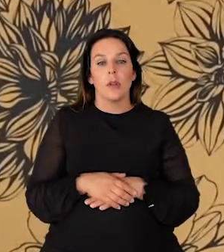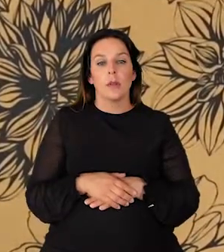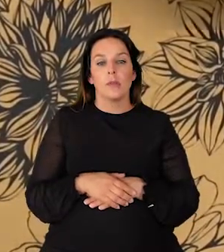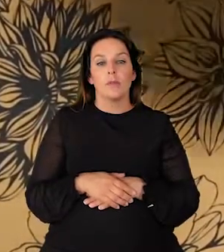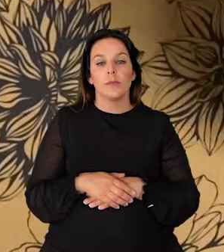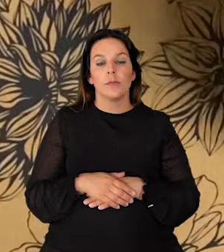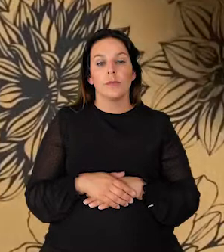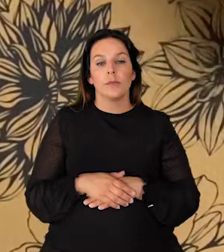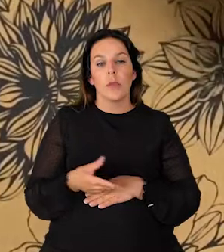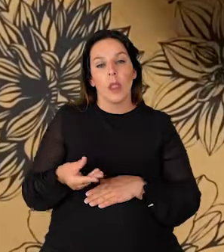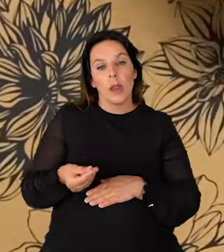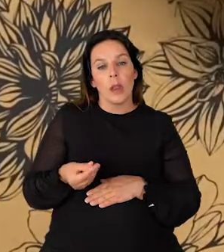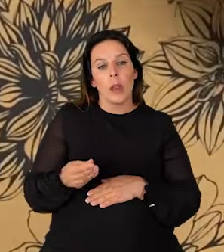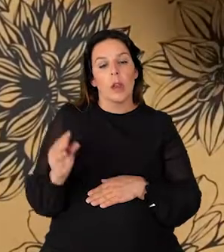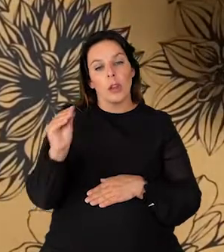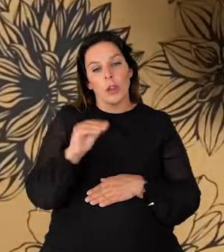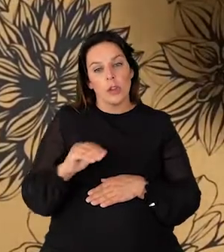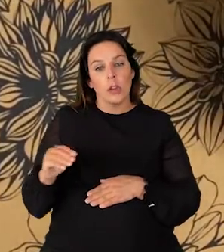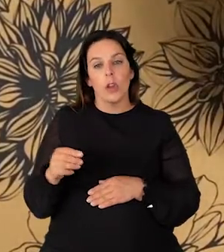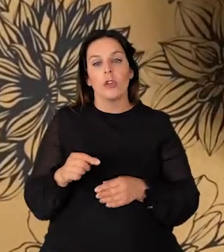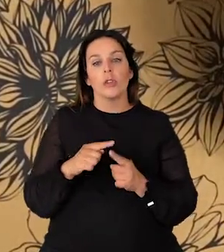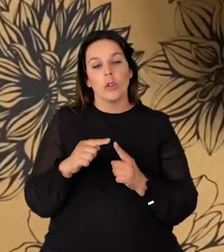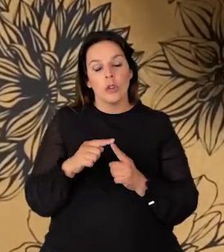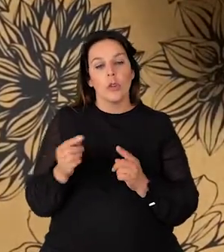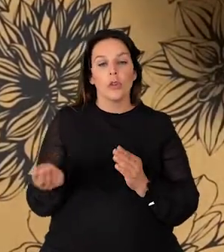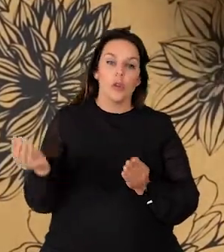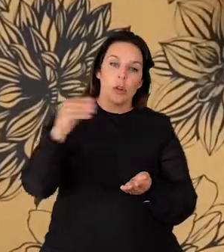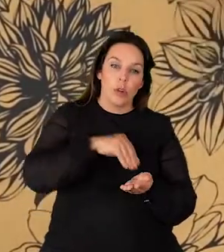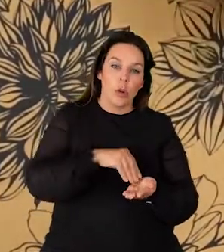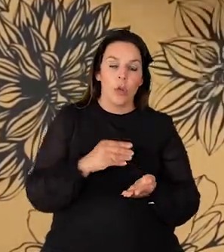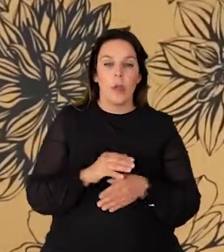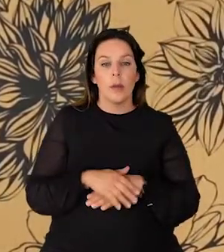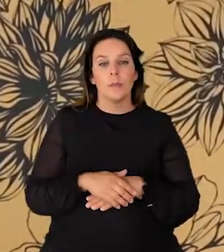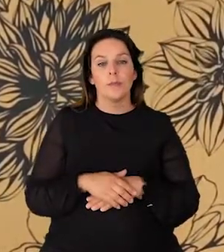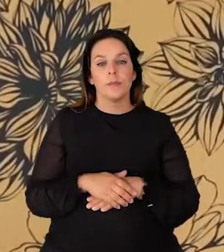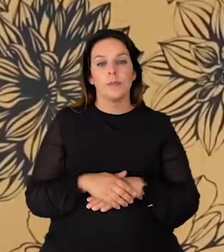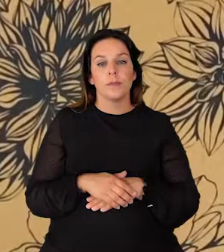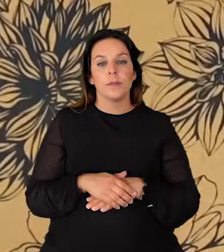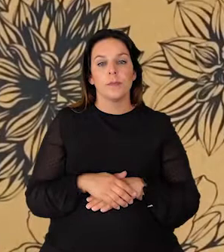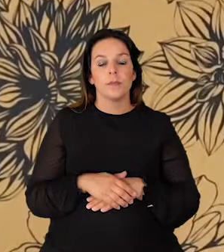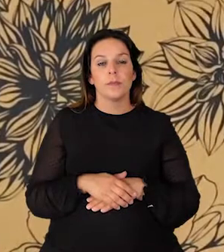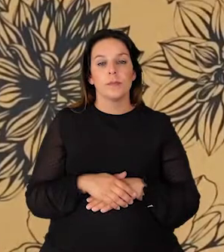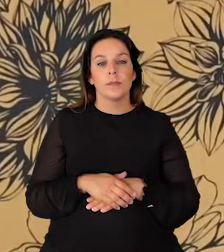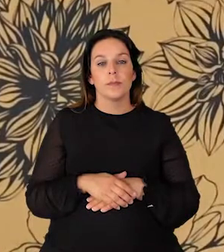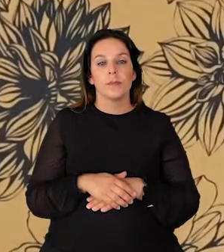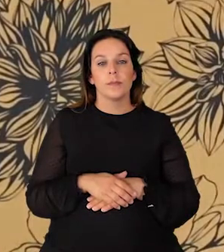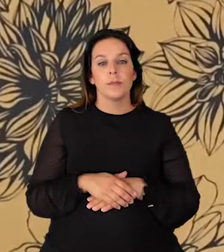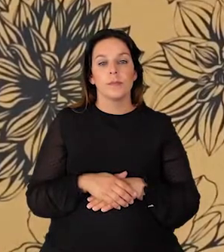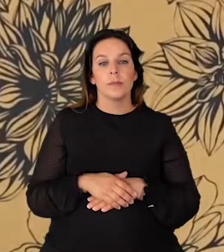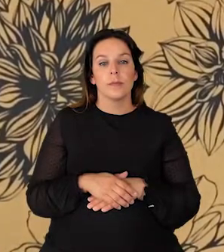jeszcze wzmacniam, później go troszeczkę przykleję, żeby ta rakieta była stabilna.